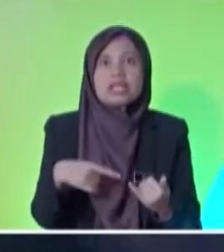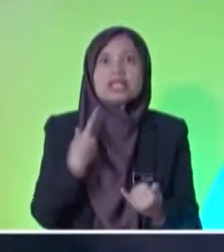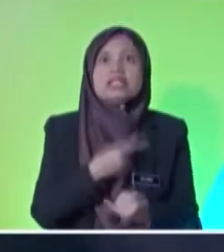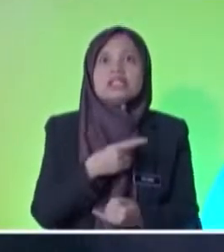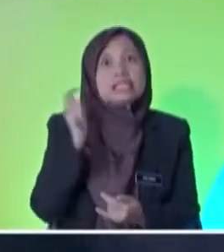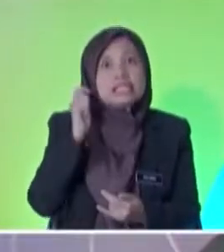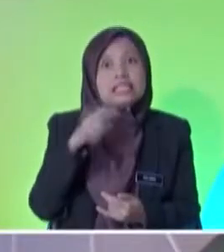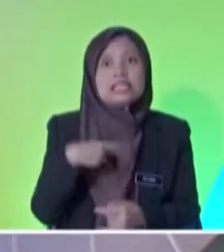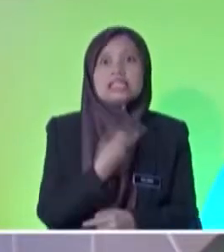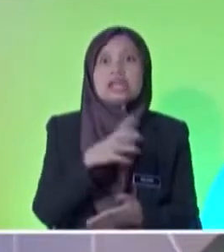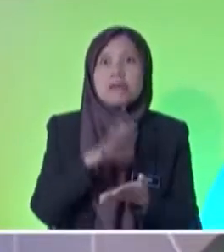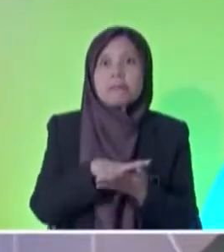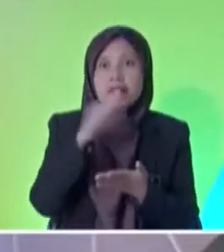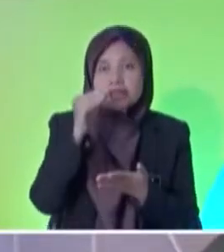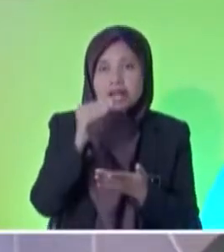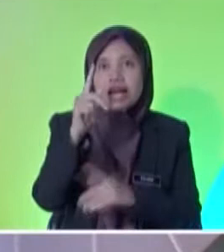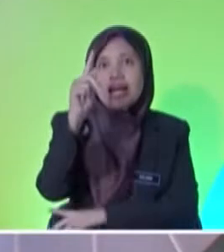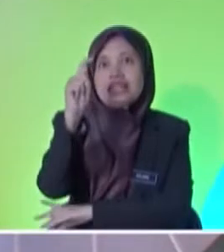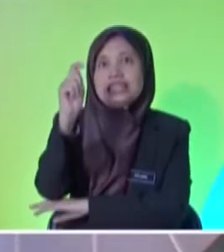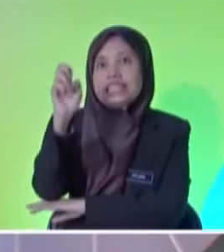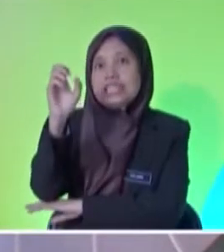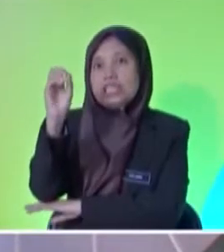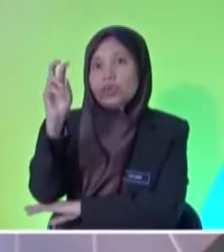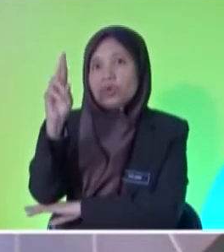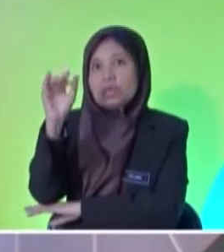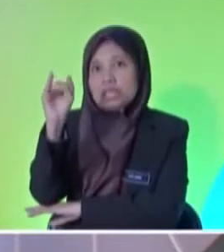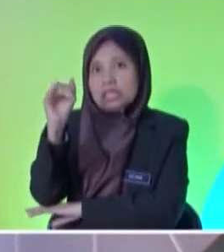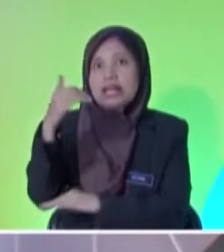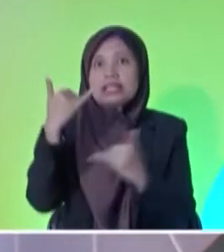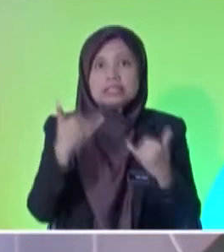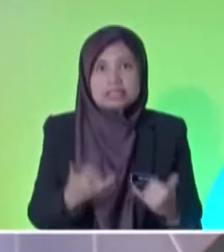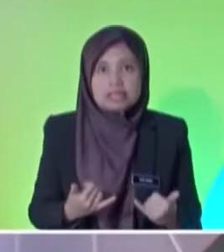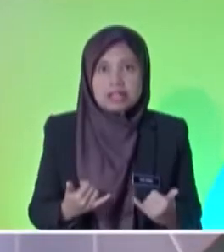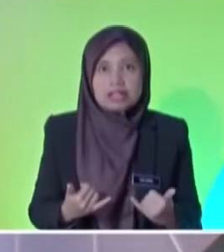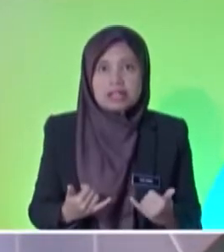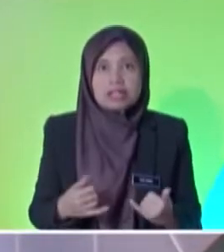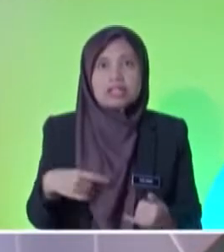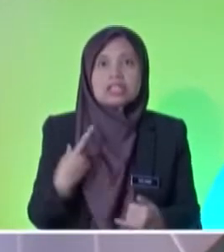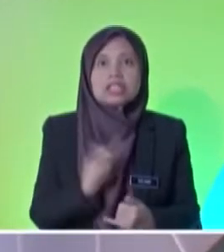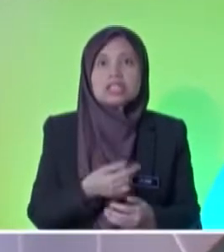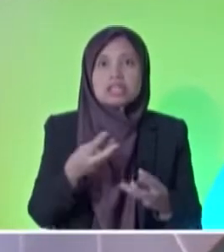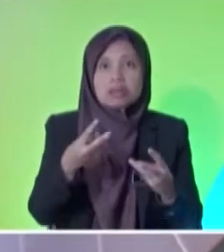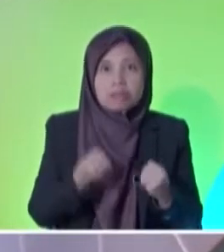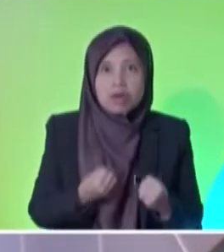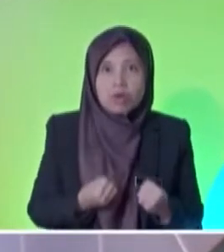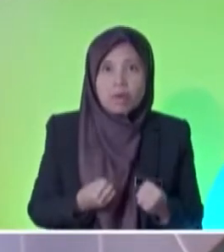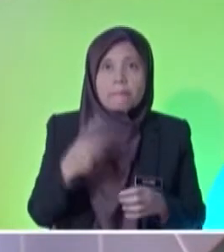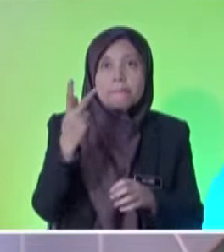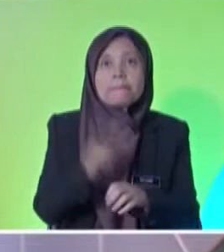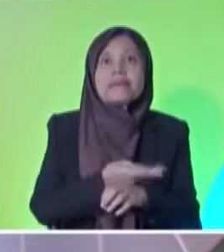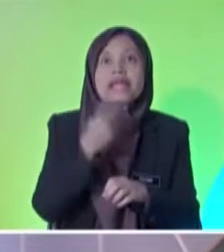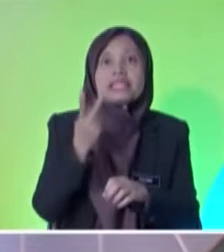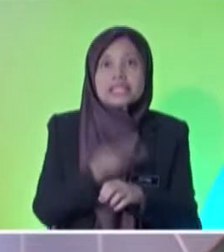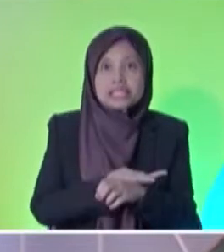Kita paham apa maksud tayamum itu kemudian ha perkara-perkara harus dan sunat ganti B